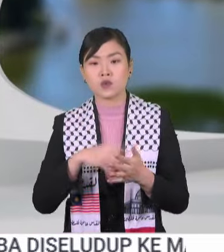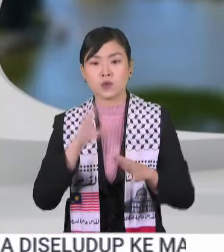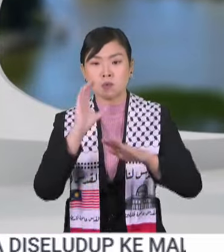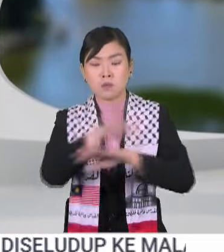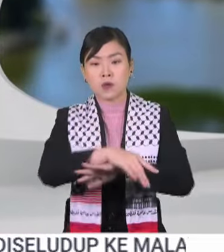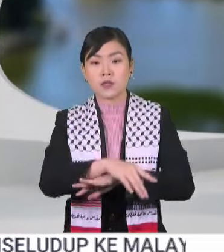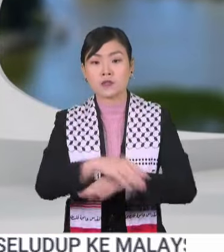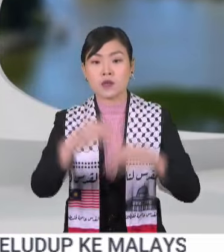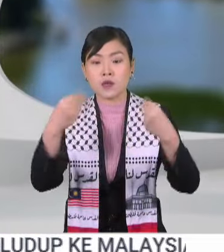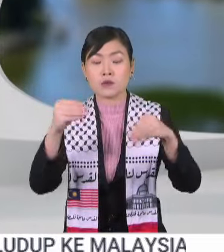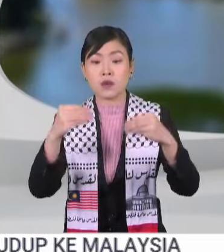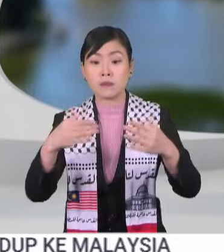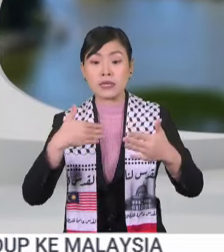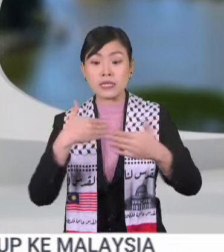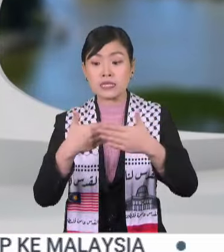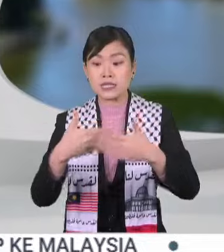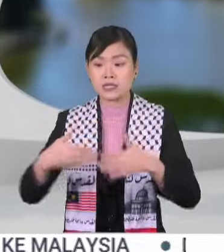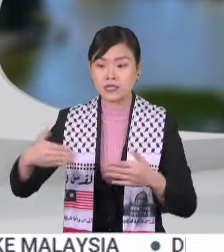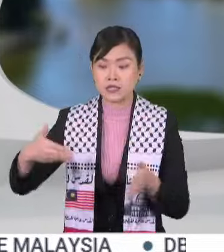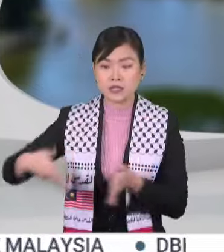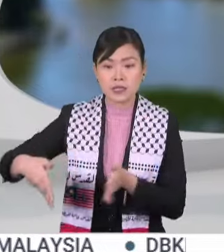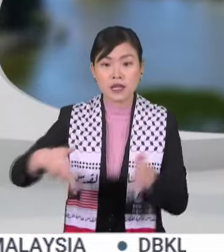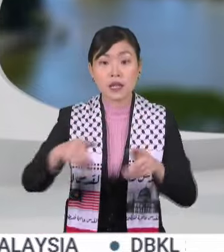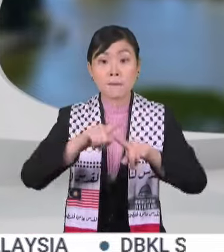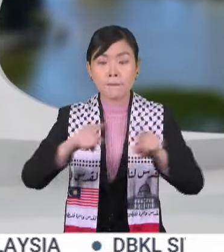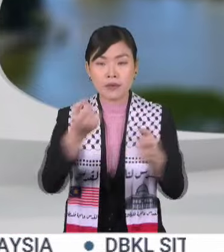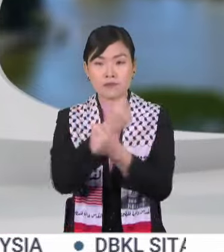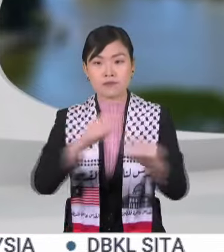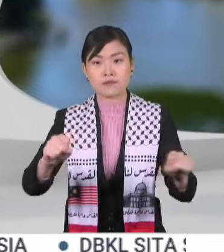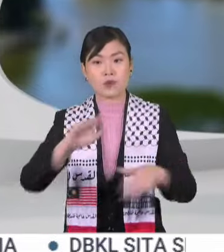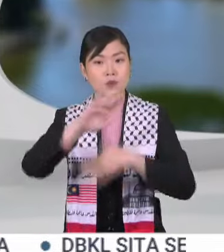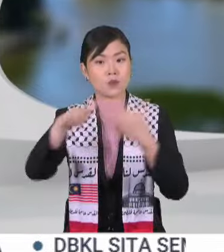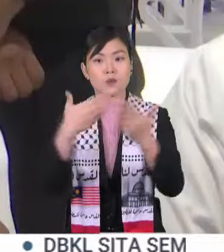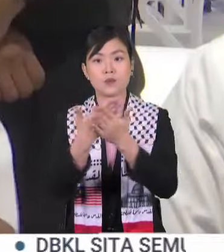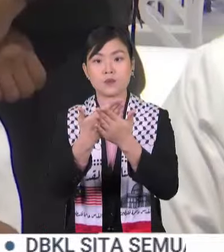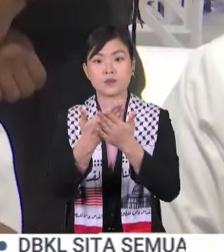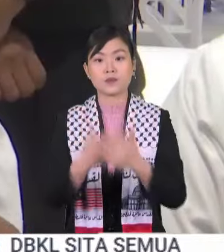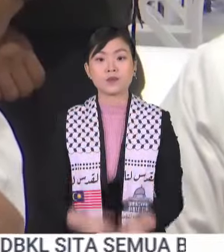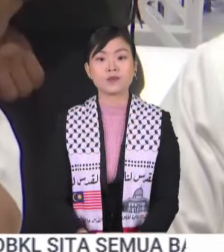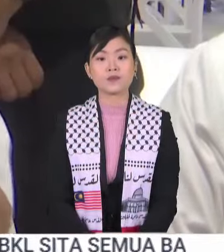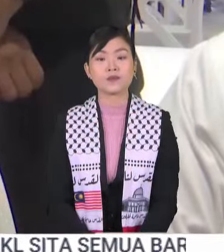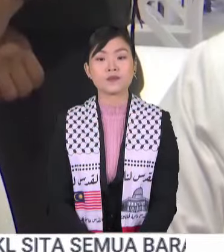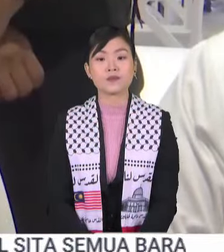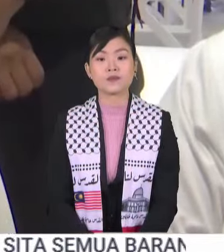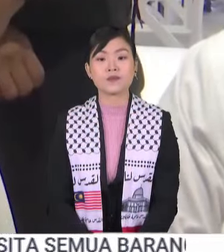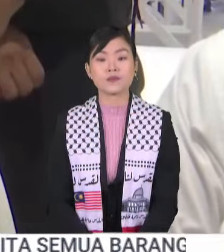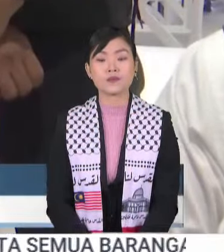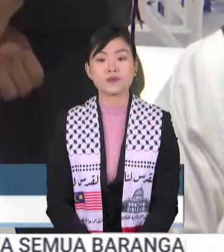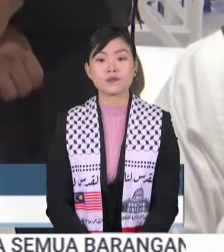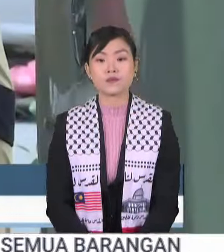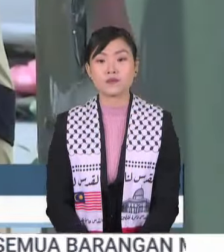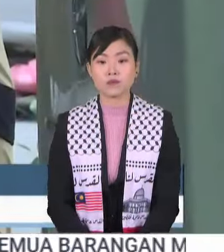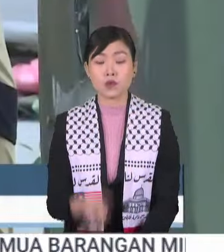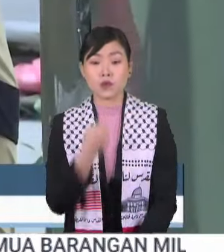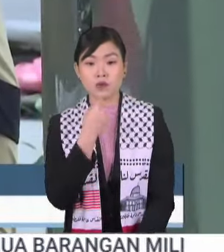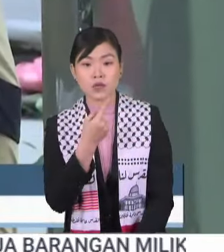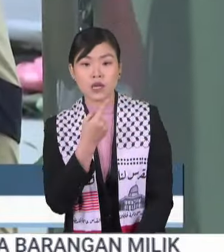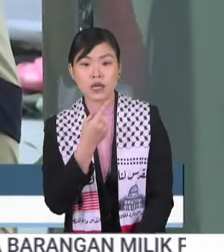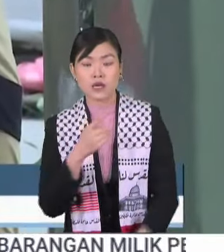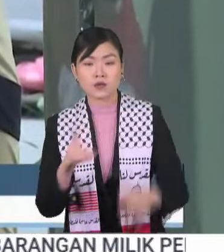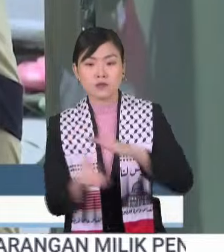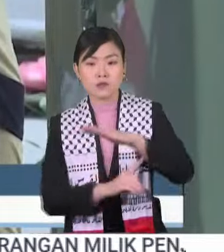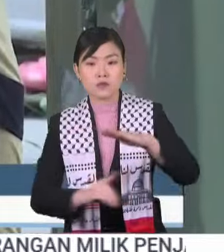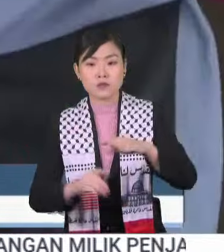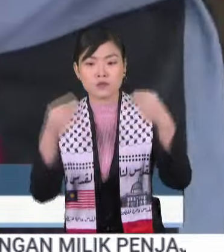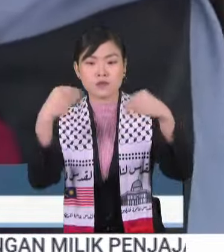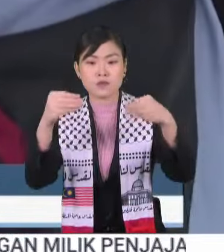tetapi ia lebih kepada keselamatan peniaga dan orang ramai menurut beliau Pada dasarnya Berniaga di